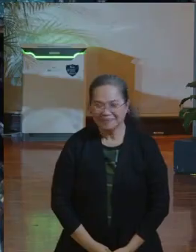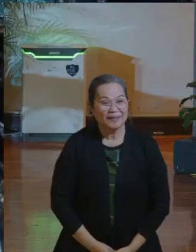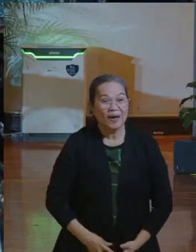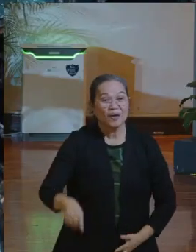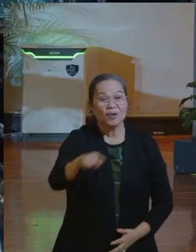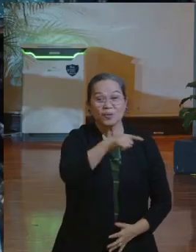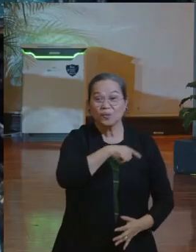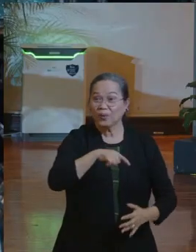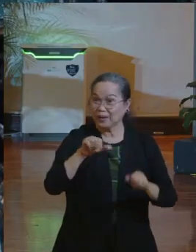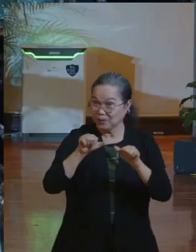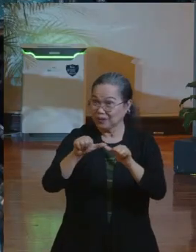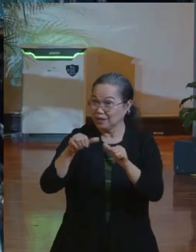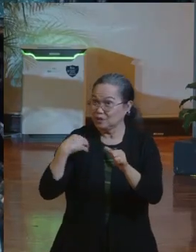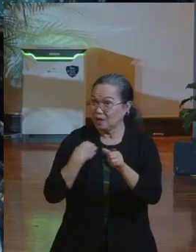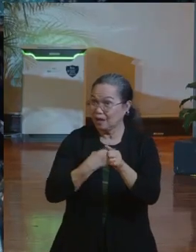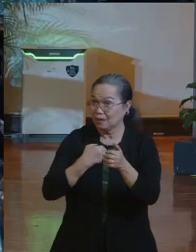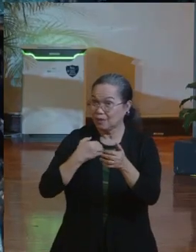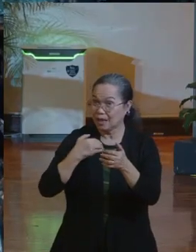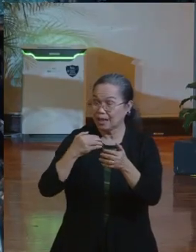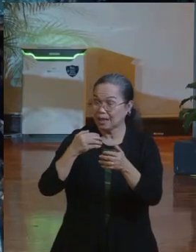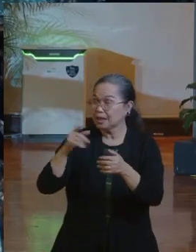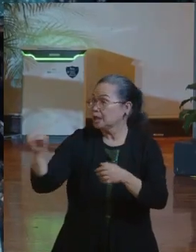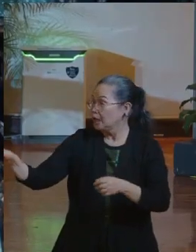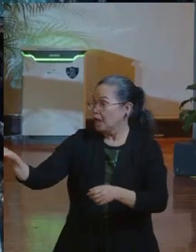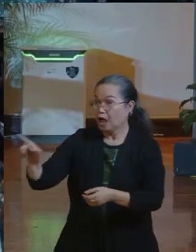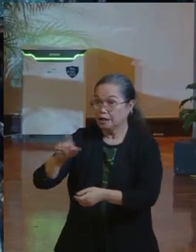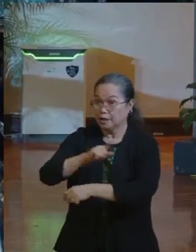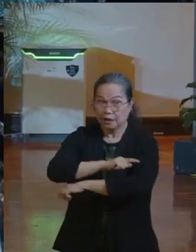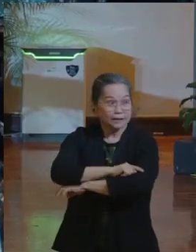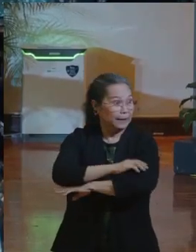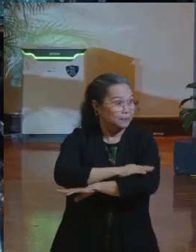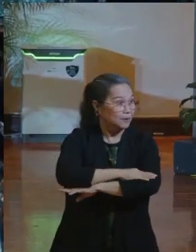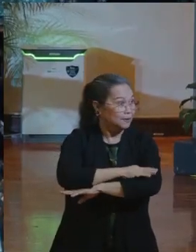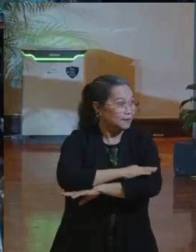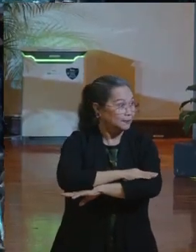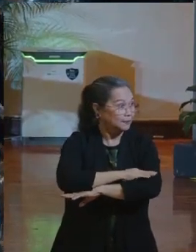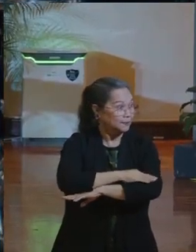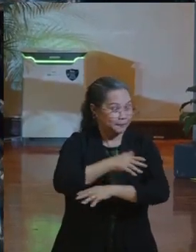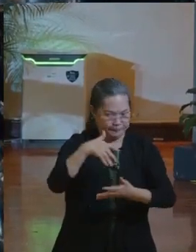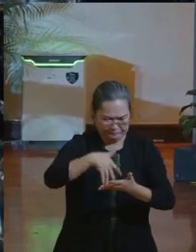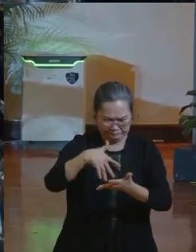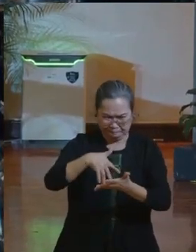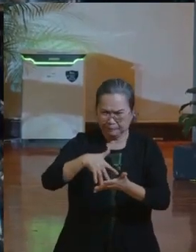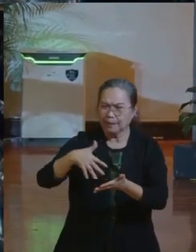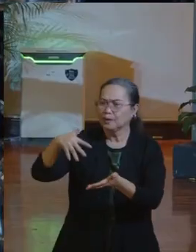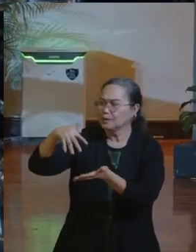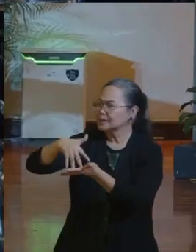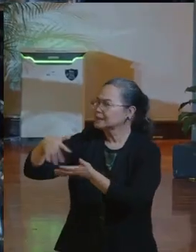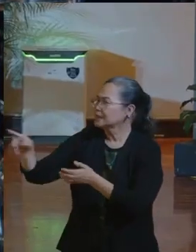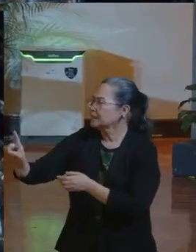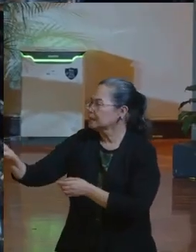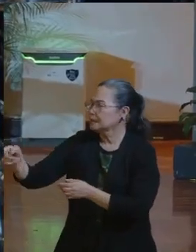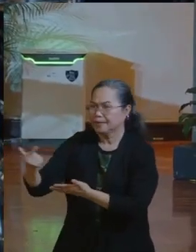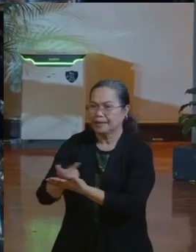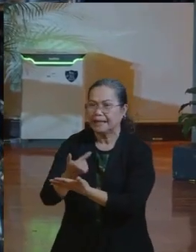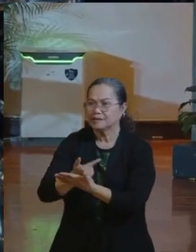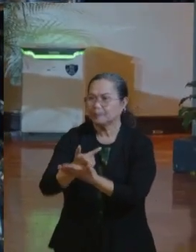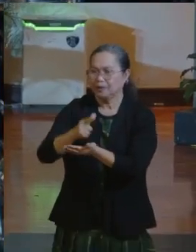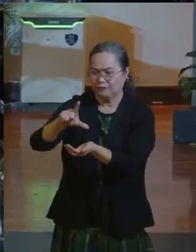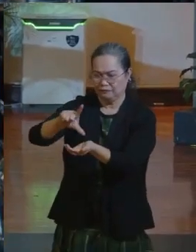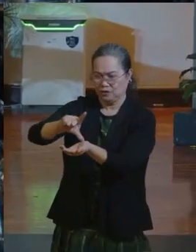Tayo po ay nagpapatuloy sa ating communion series na ating binabalikan ang Gospel of